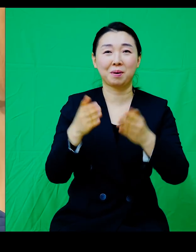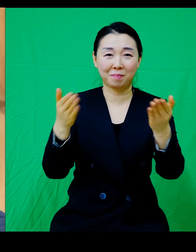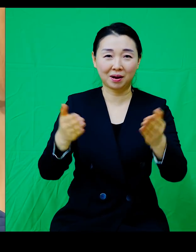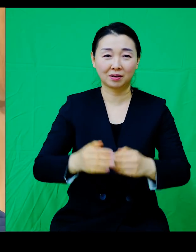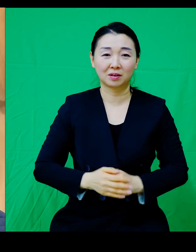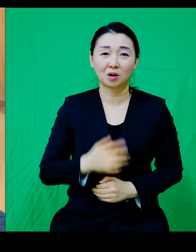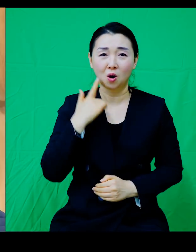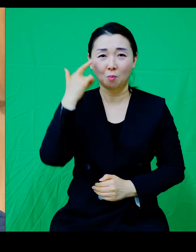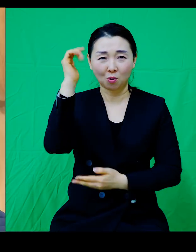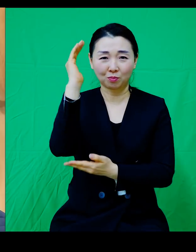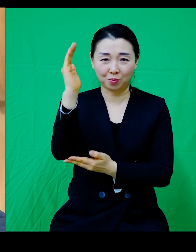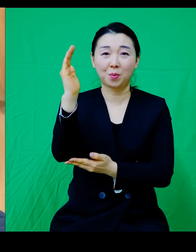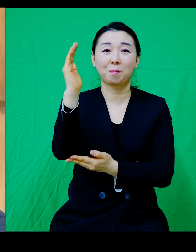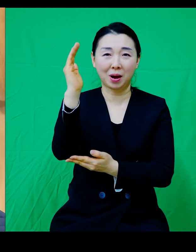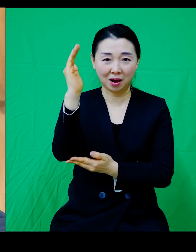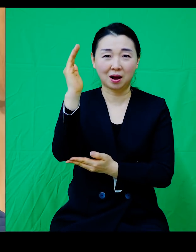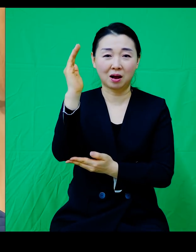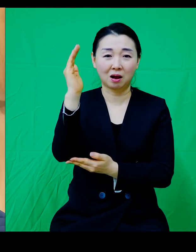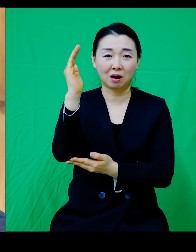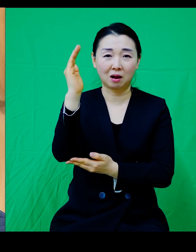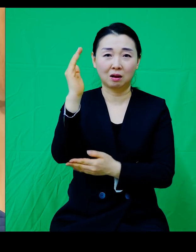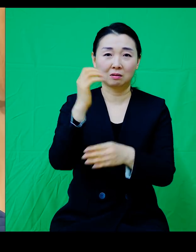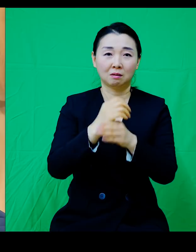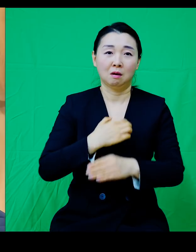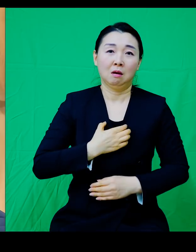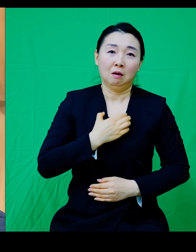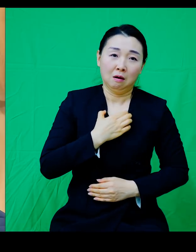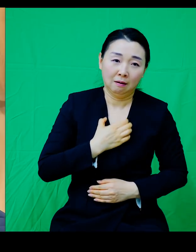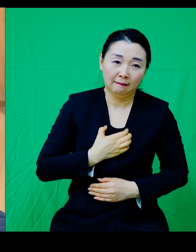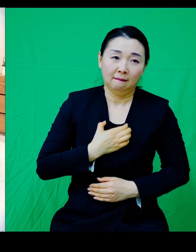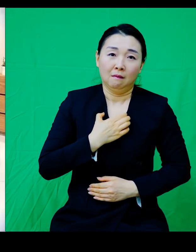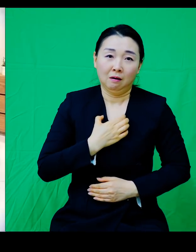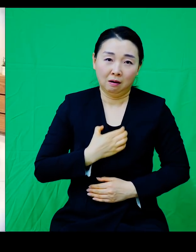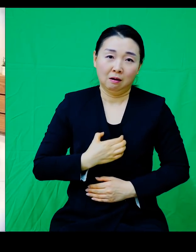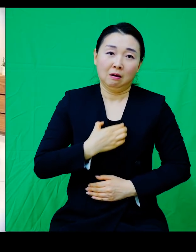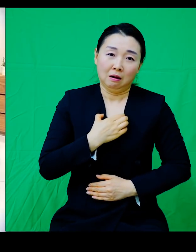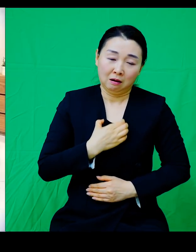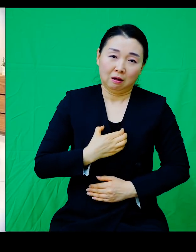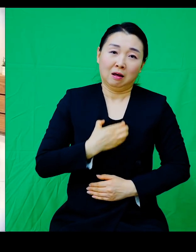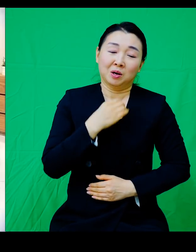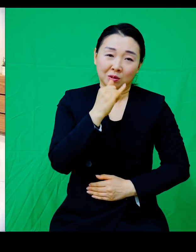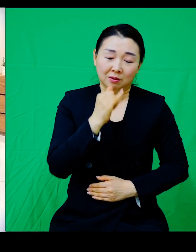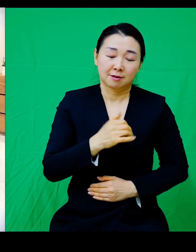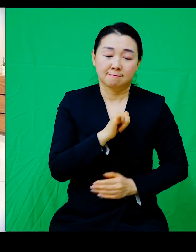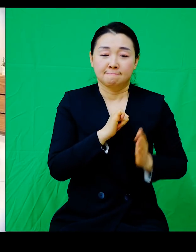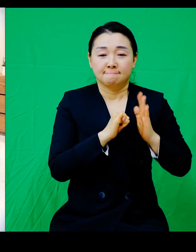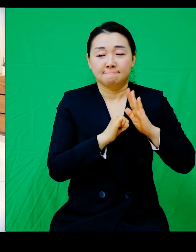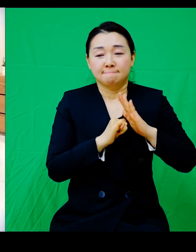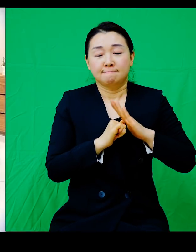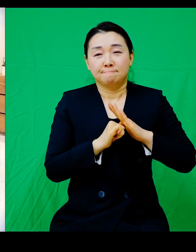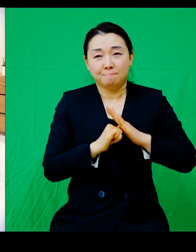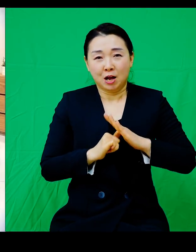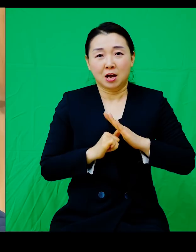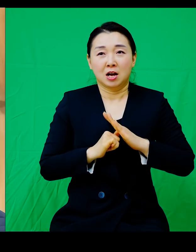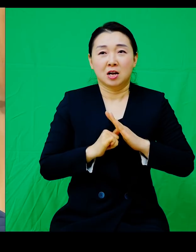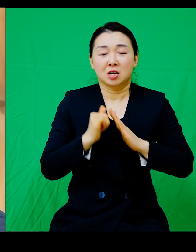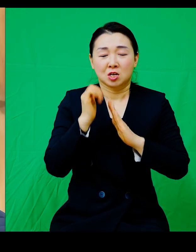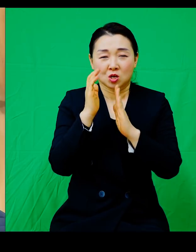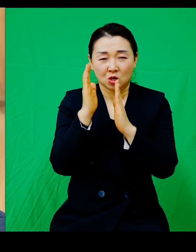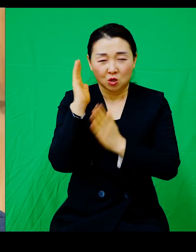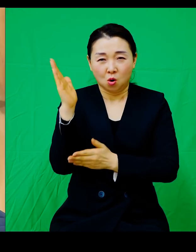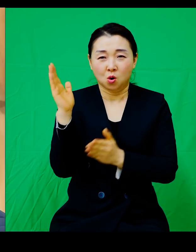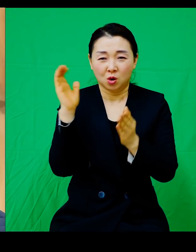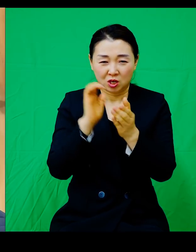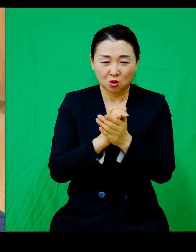예배를 드리는데 목사님 설교하시는데 막 이렇게 굿도가 막 이렇게 그쵸. 올라오는 거예요. 근데 네. 꾹꾹 참고 있다가 진짜